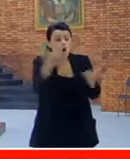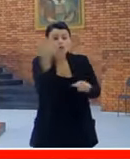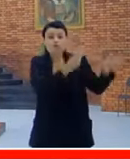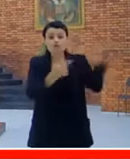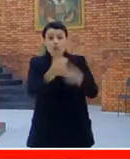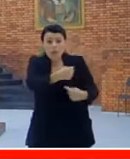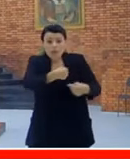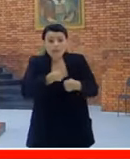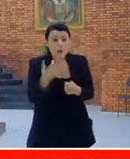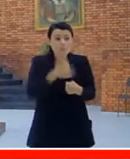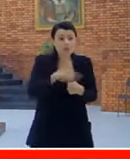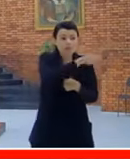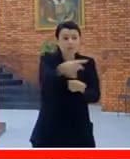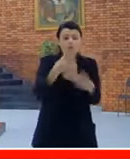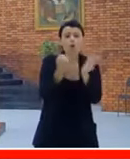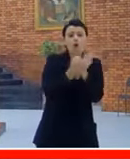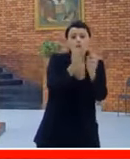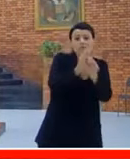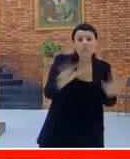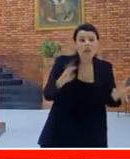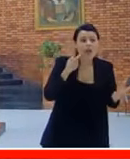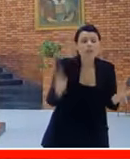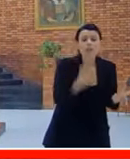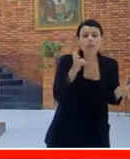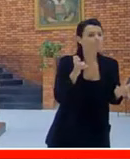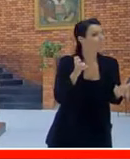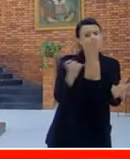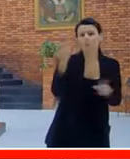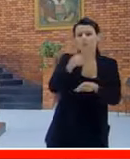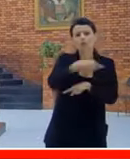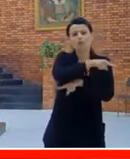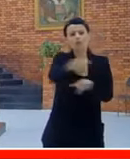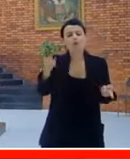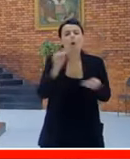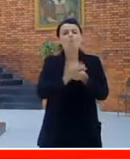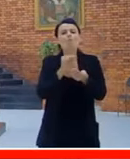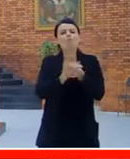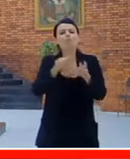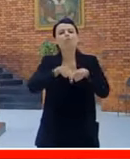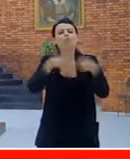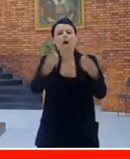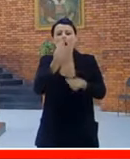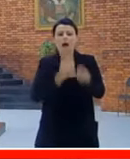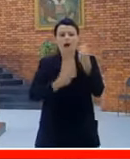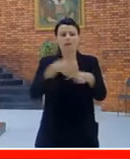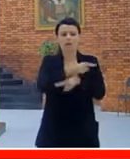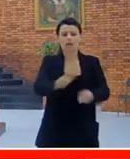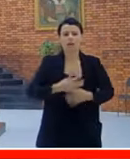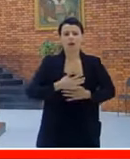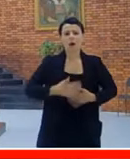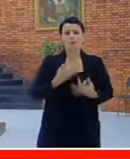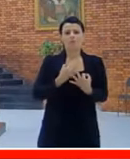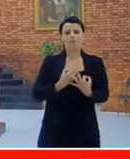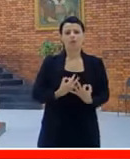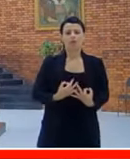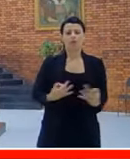avete visto dei segni, ma perché avete mangiato di quei pani e vi siete saziati.